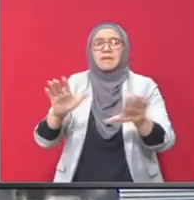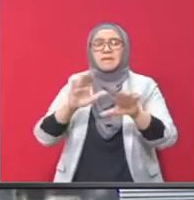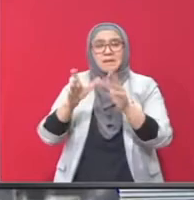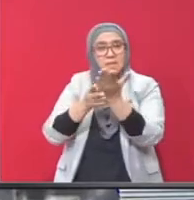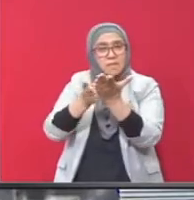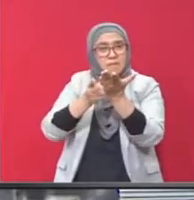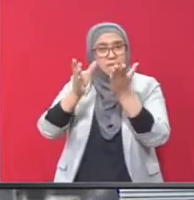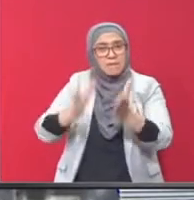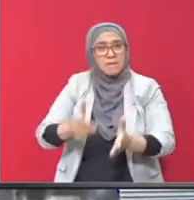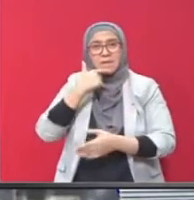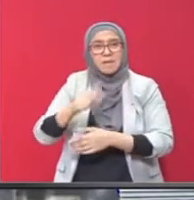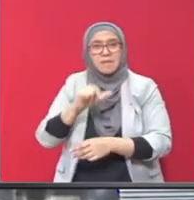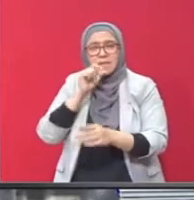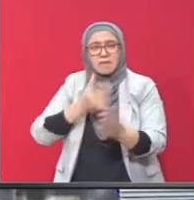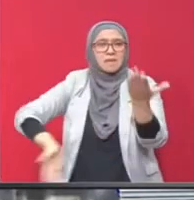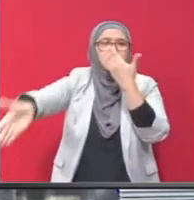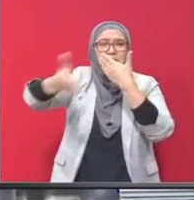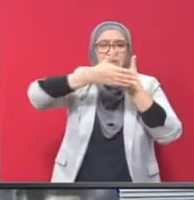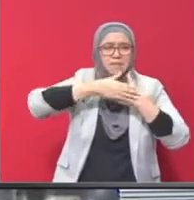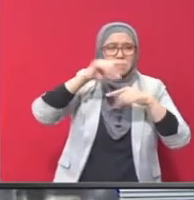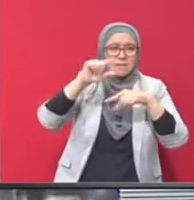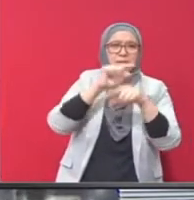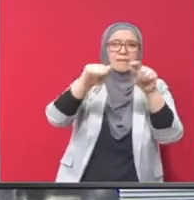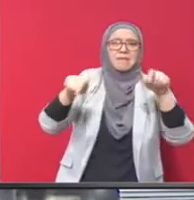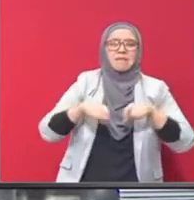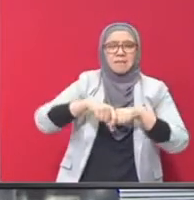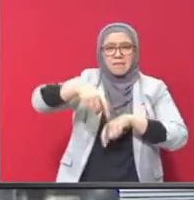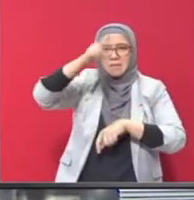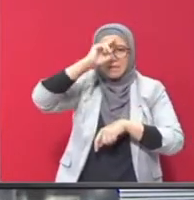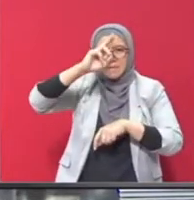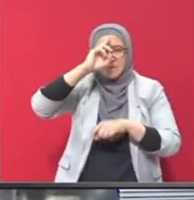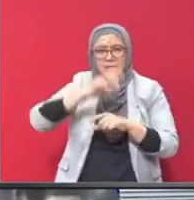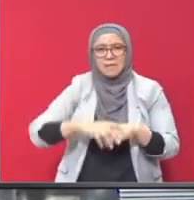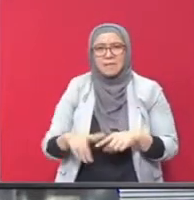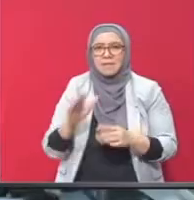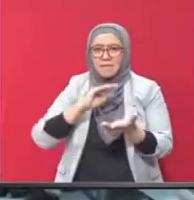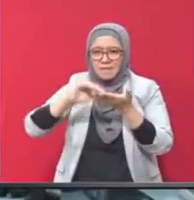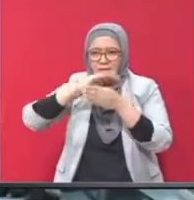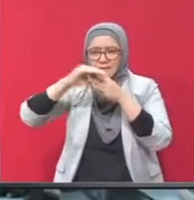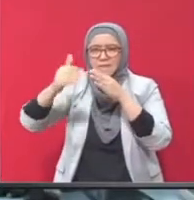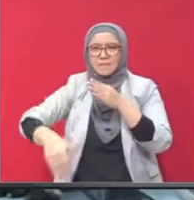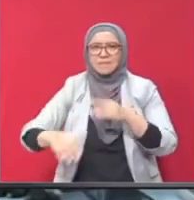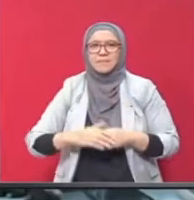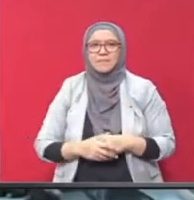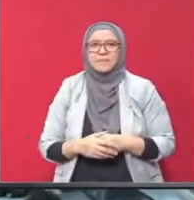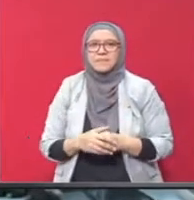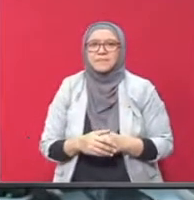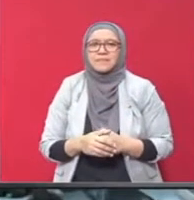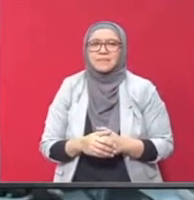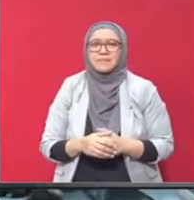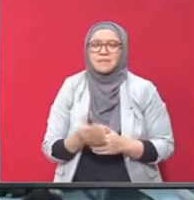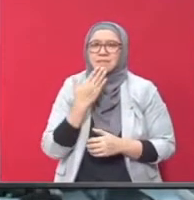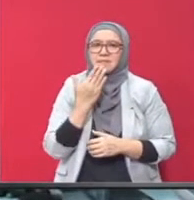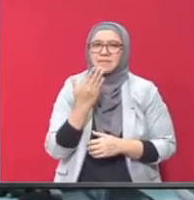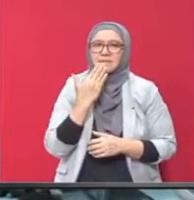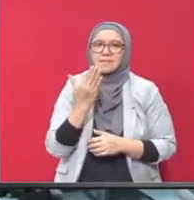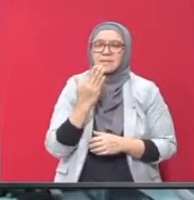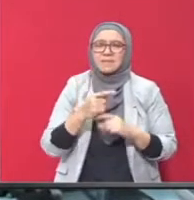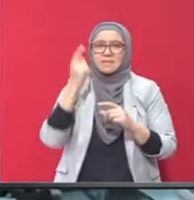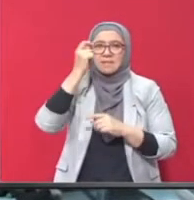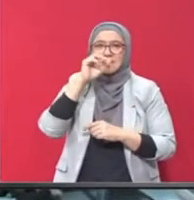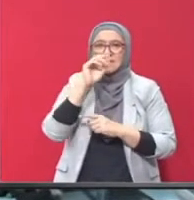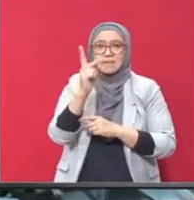digunakan semua oleh penagih penagih sekian hebros ceritanya wathoni untuk soalan tambahan